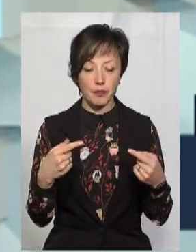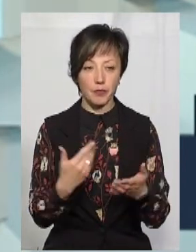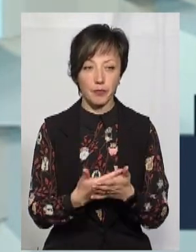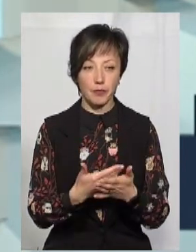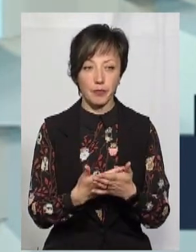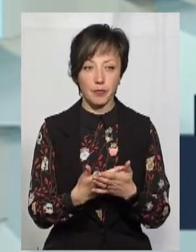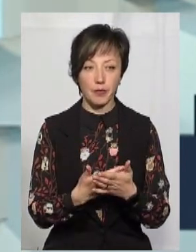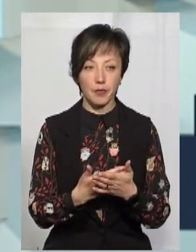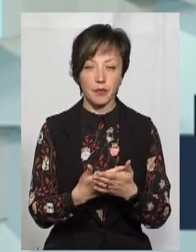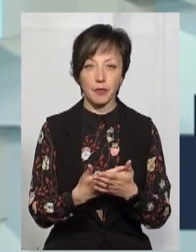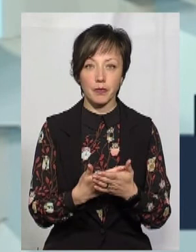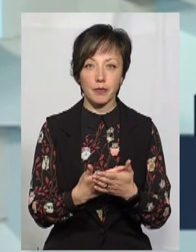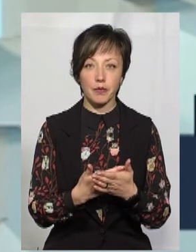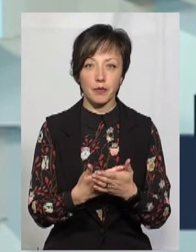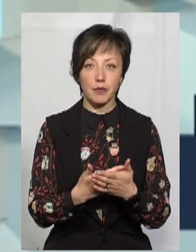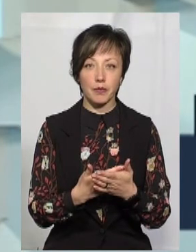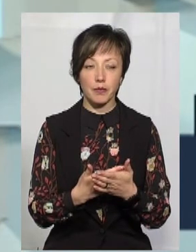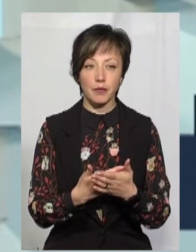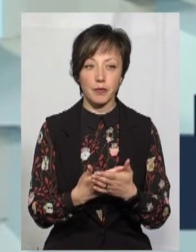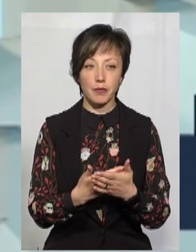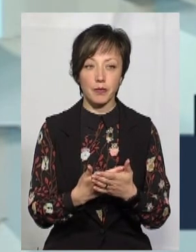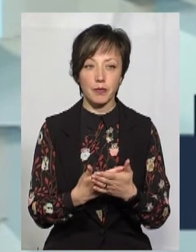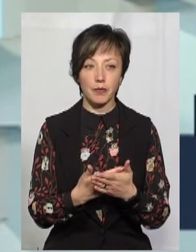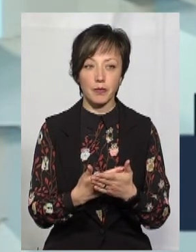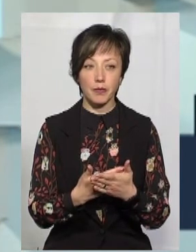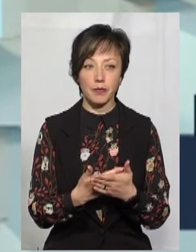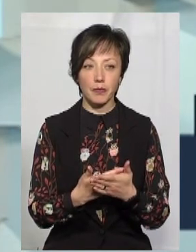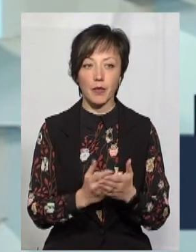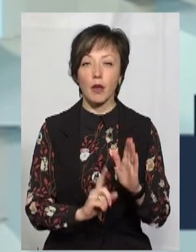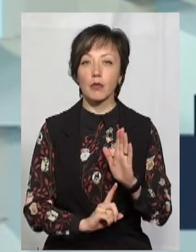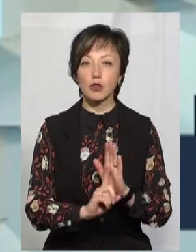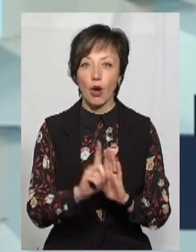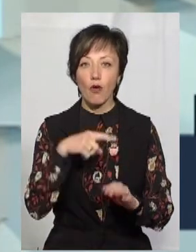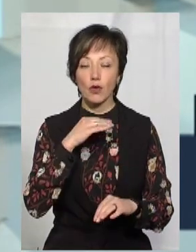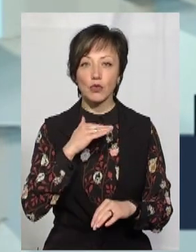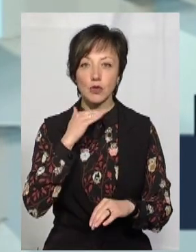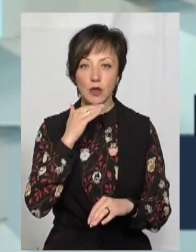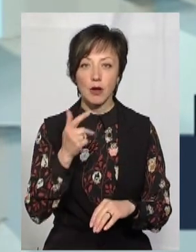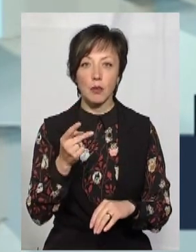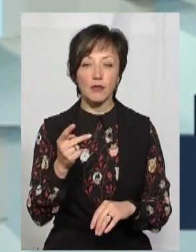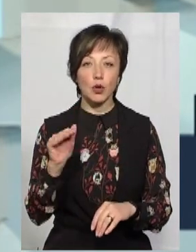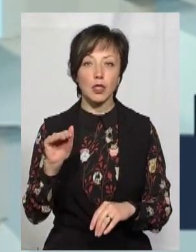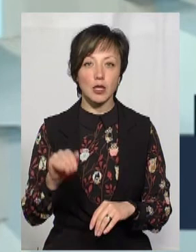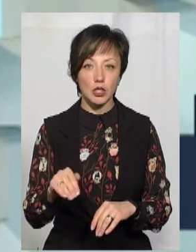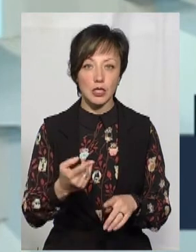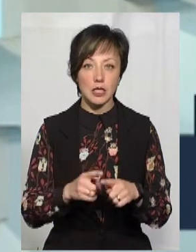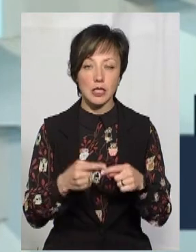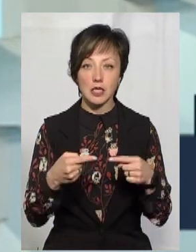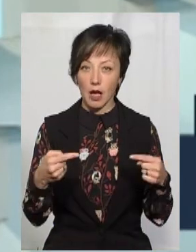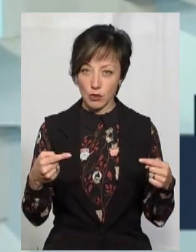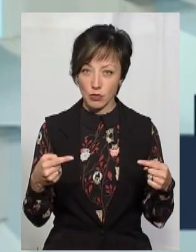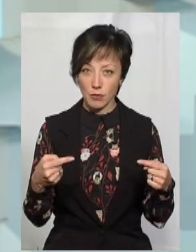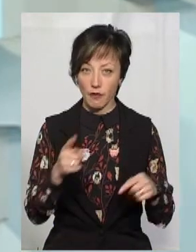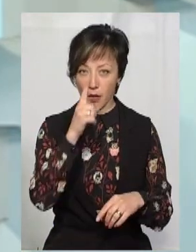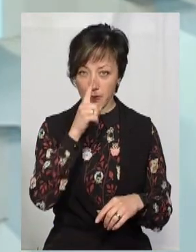наприклад, я не буду зараз називати ці лікарні, щоб наближати цих лікарів, вони говорили, що їм достатньо, наприклад, 1500 цих засобів, так,